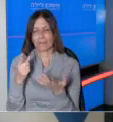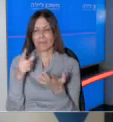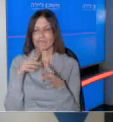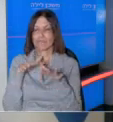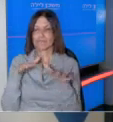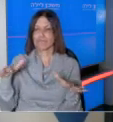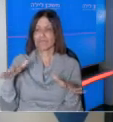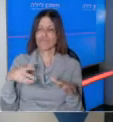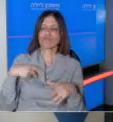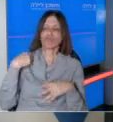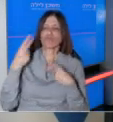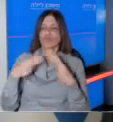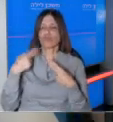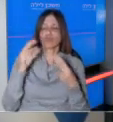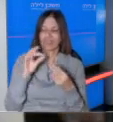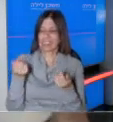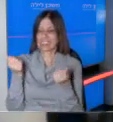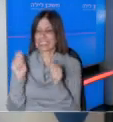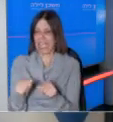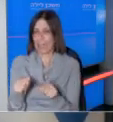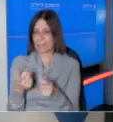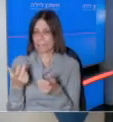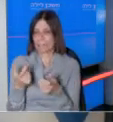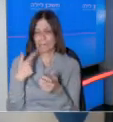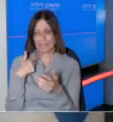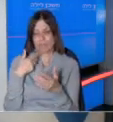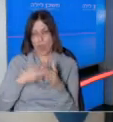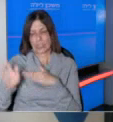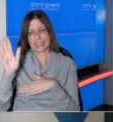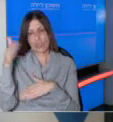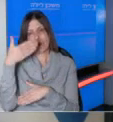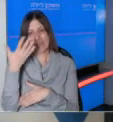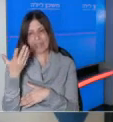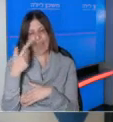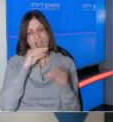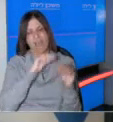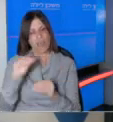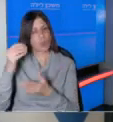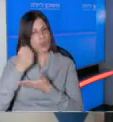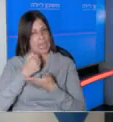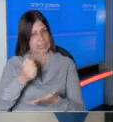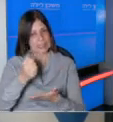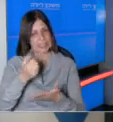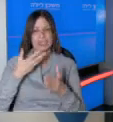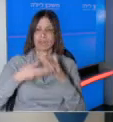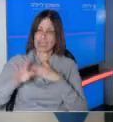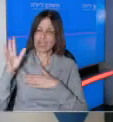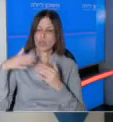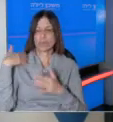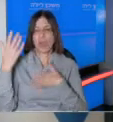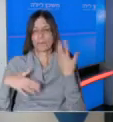וגל גל, גל אחרי גל של סגרים, והוצאנו את המדינה מהדבר הזה. עברנו תקציב, יצאנו